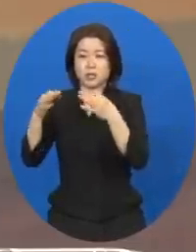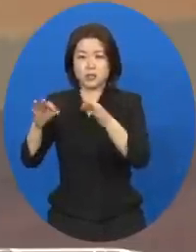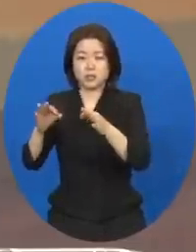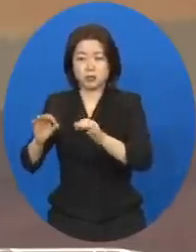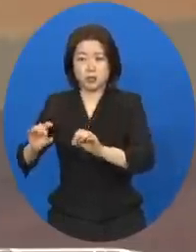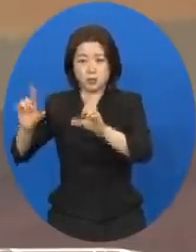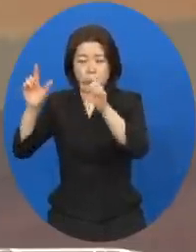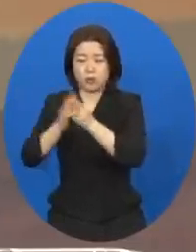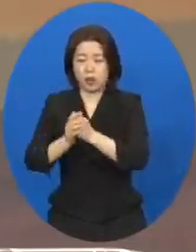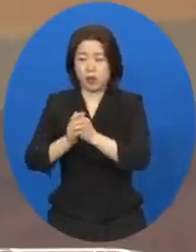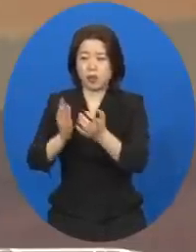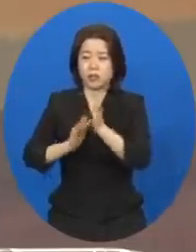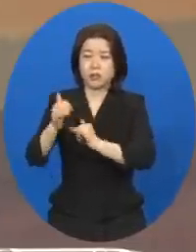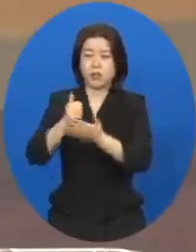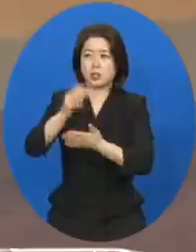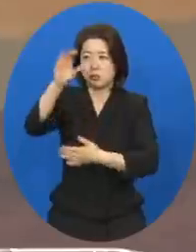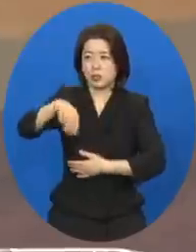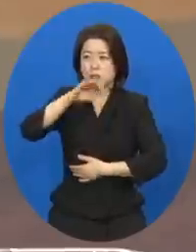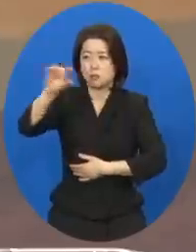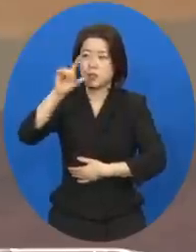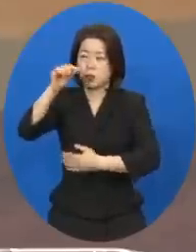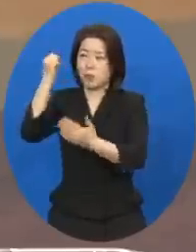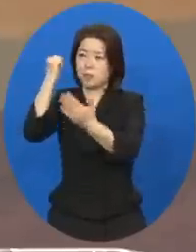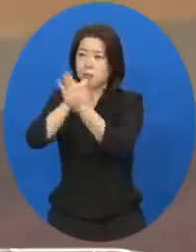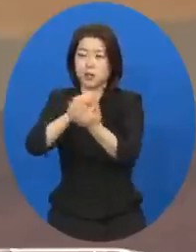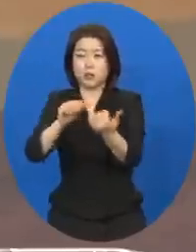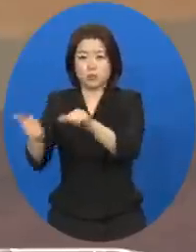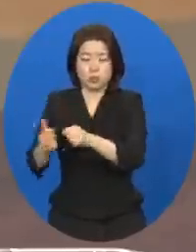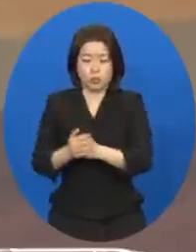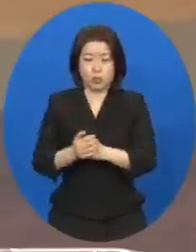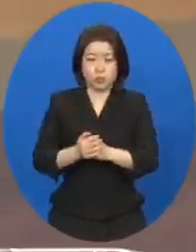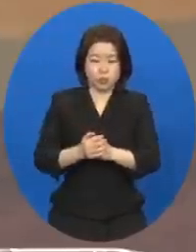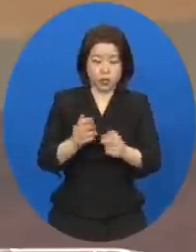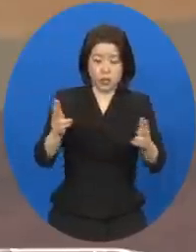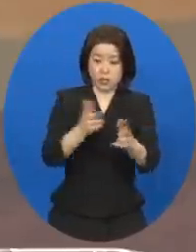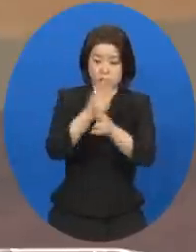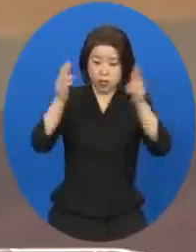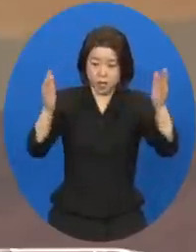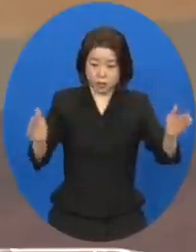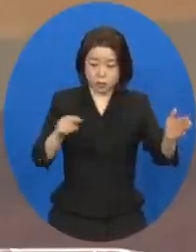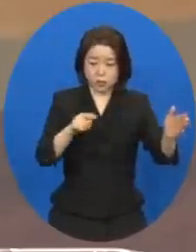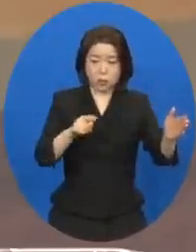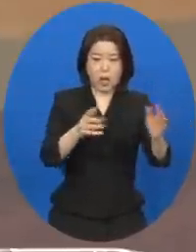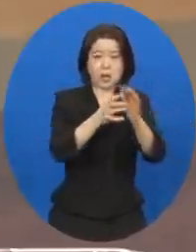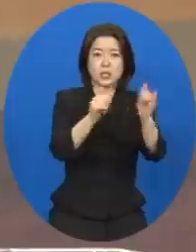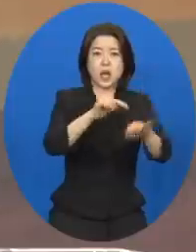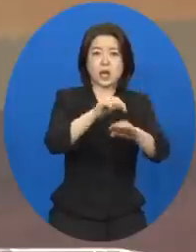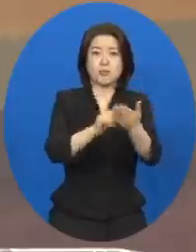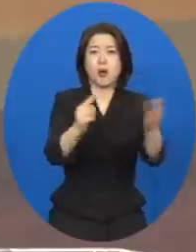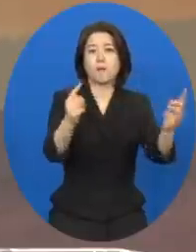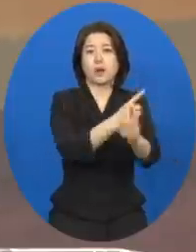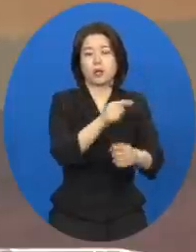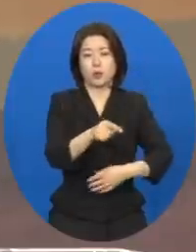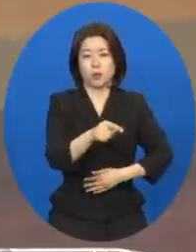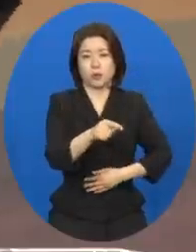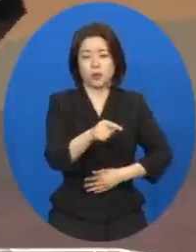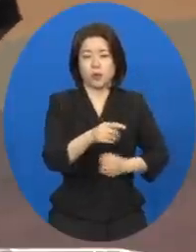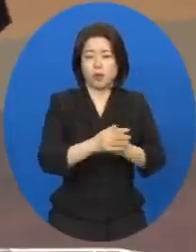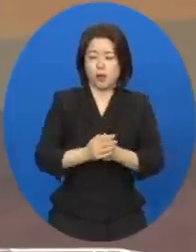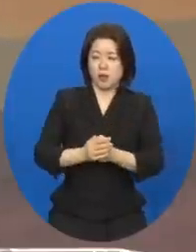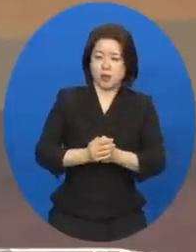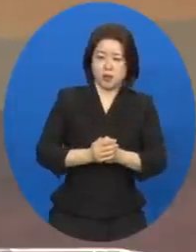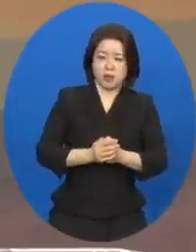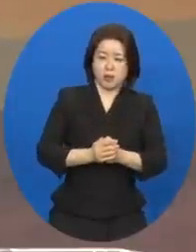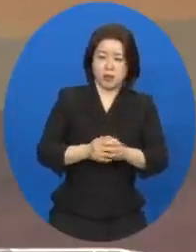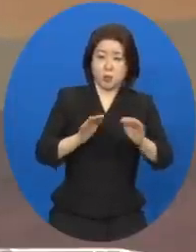못 박아 죽습니다. 요 한 주간 동안에 사람이 그렇게 뒤집어지는 거예요. 메시아라고